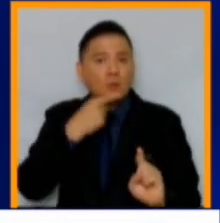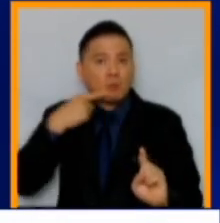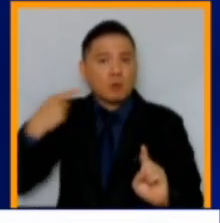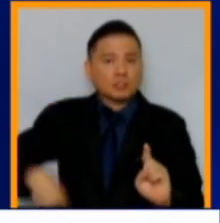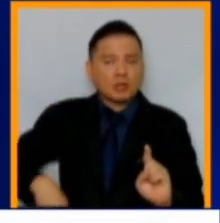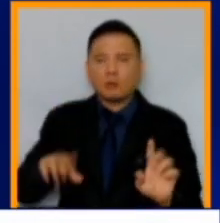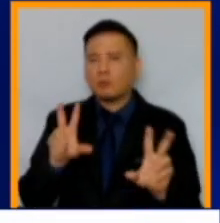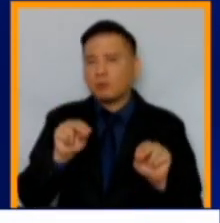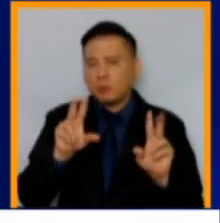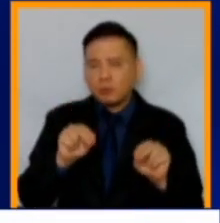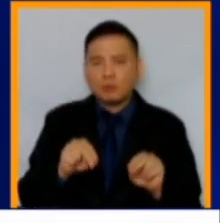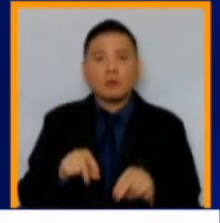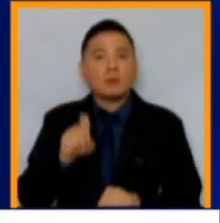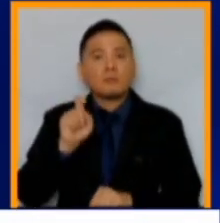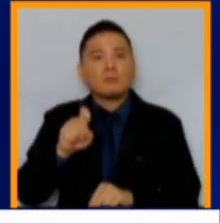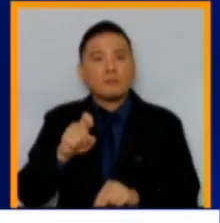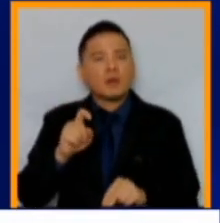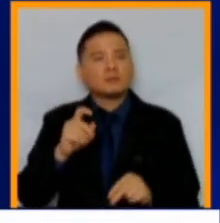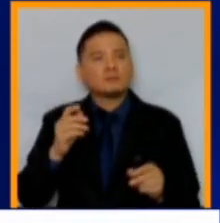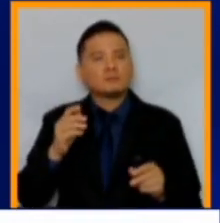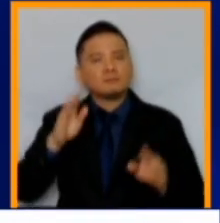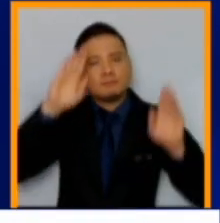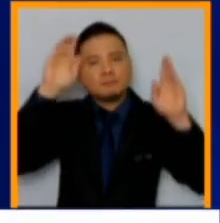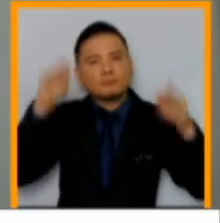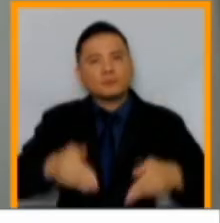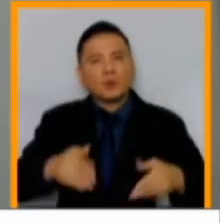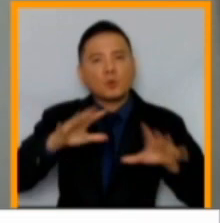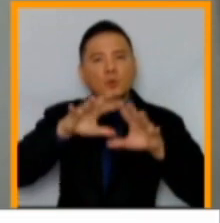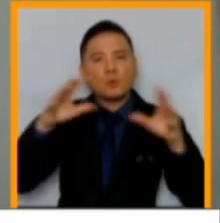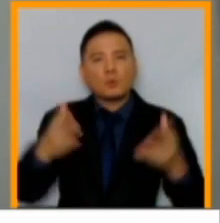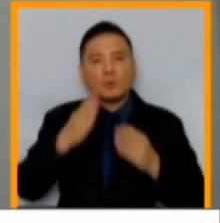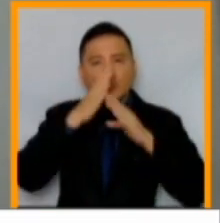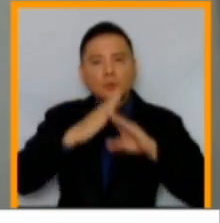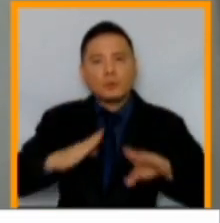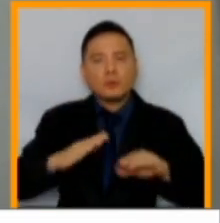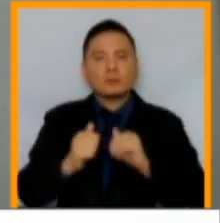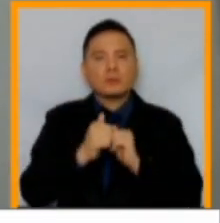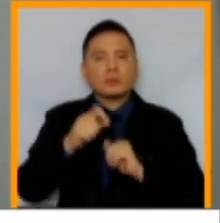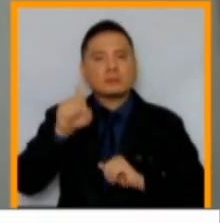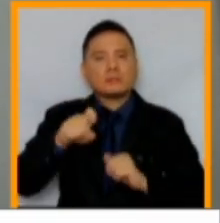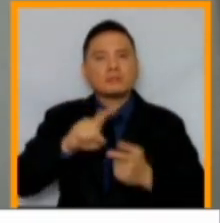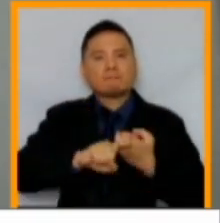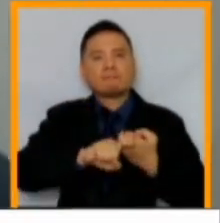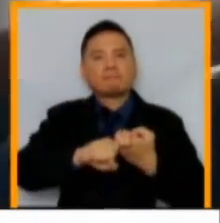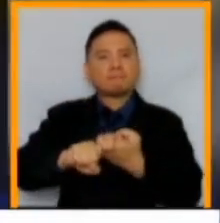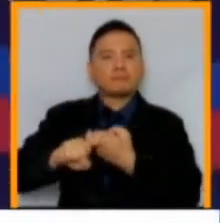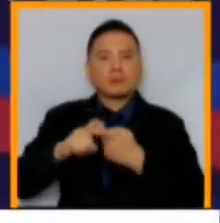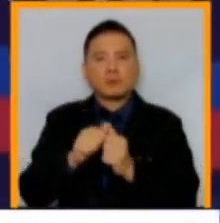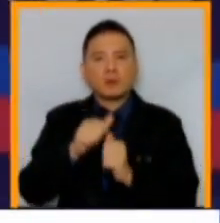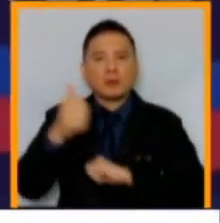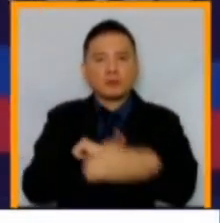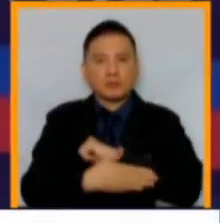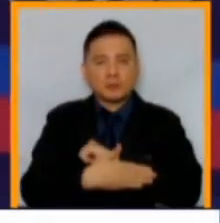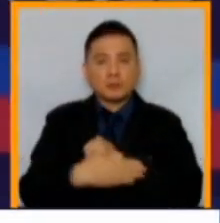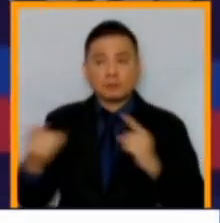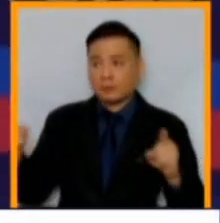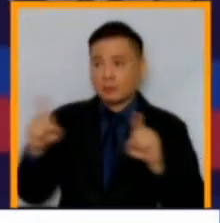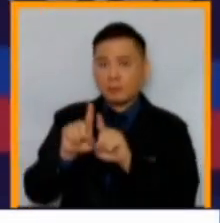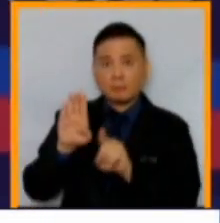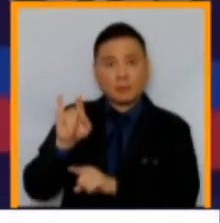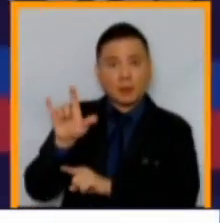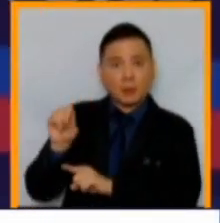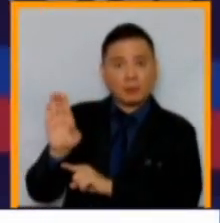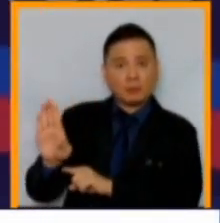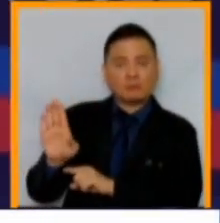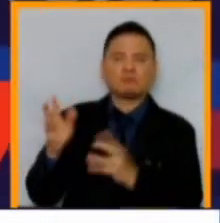world peace at pakikipagkaibigan sa iba pang mga bansa. Walang aktibidad ang running mate niyang si Walden Bellio. Nasa e-rally rin si